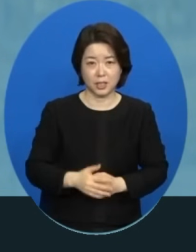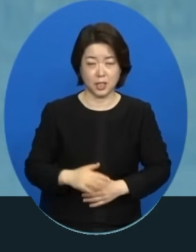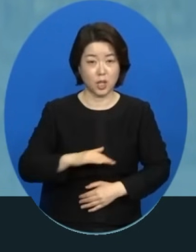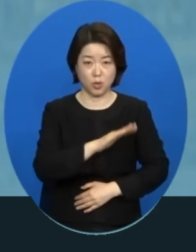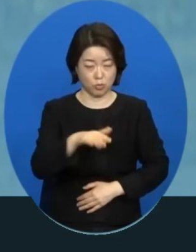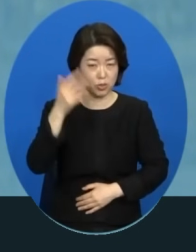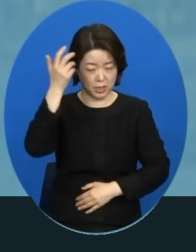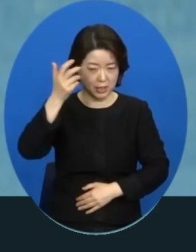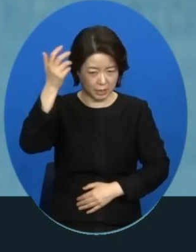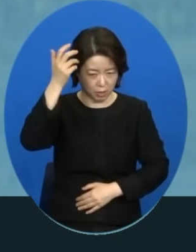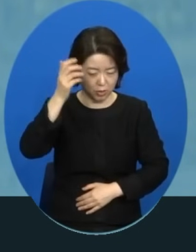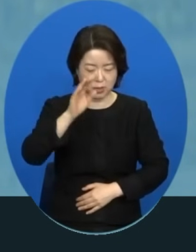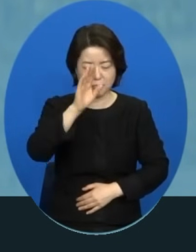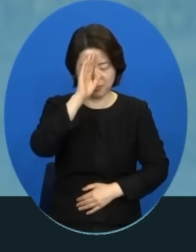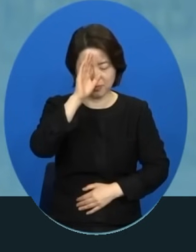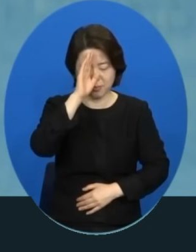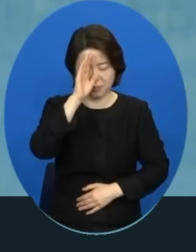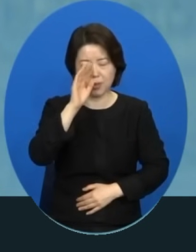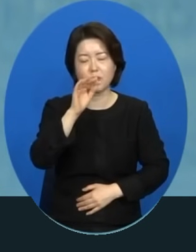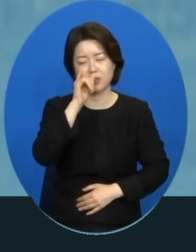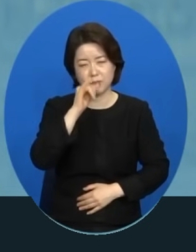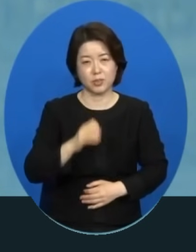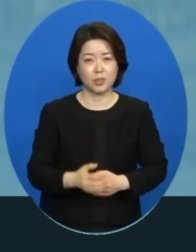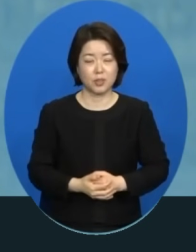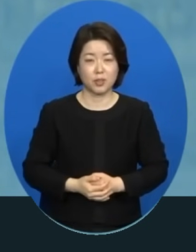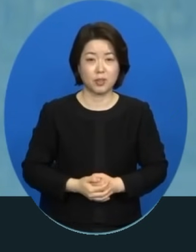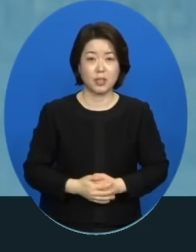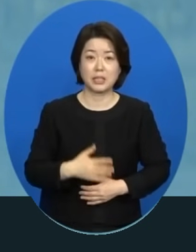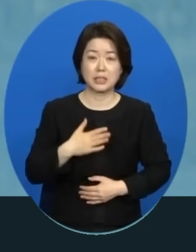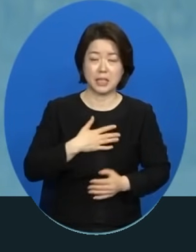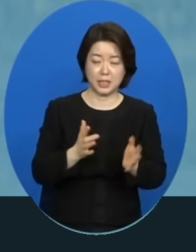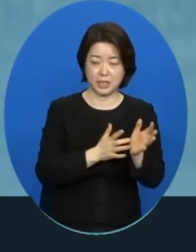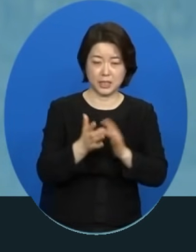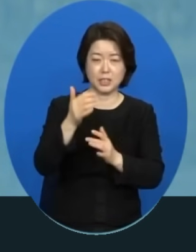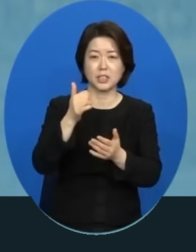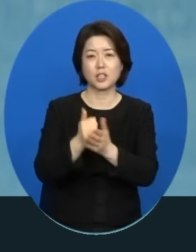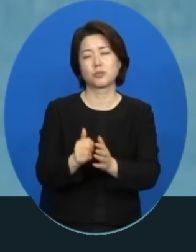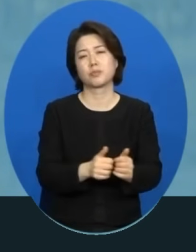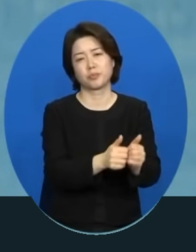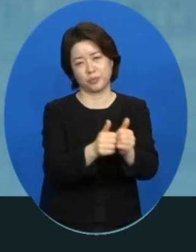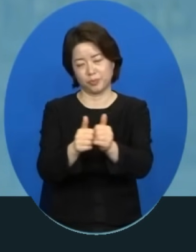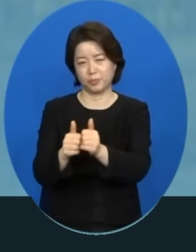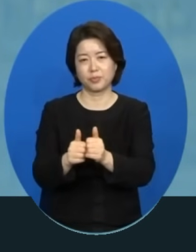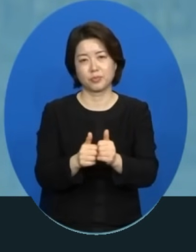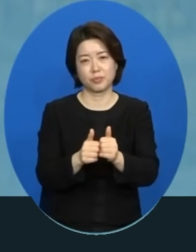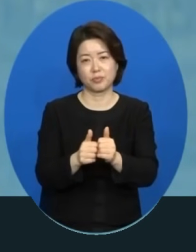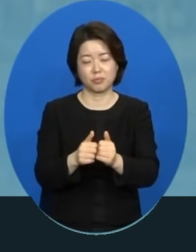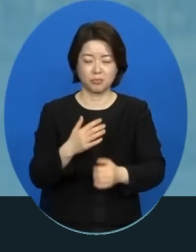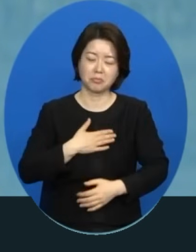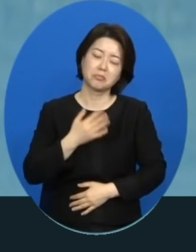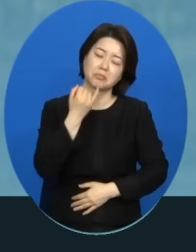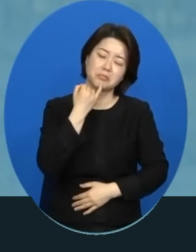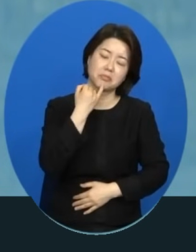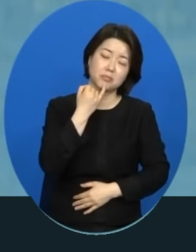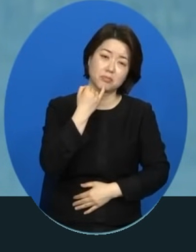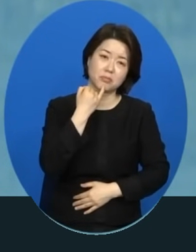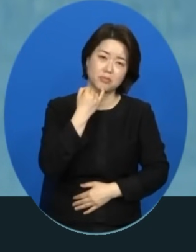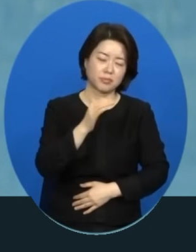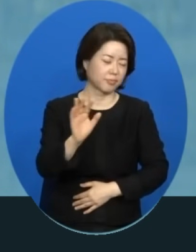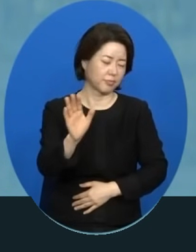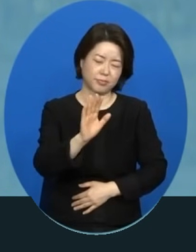영혼이 병들어 있다는 겁니다. 나는 늘 예수님과 동행하니까 괜찮겠지. 아닙니다,